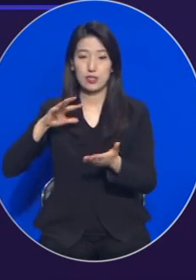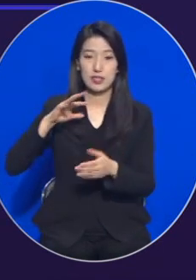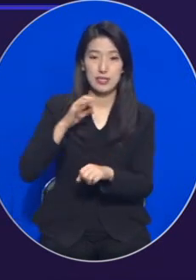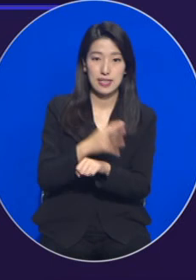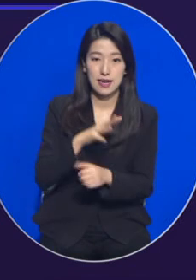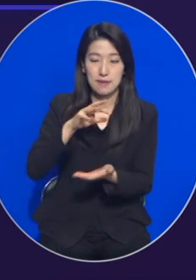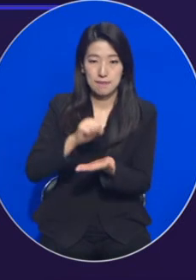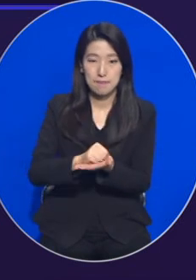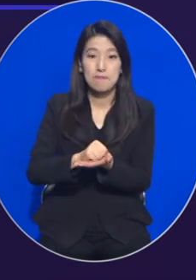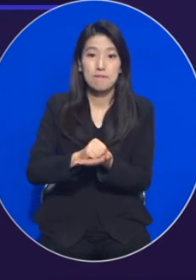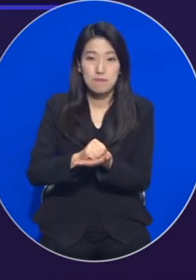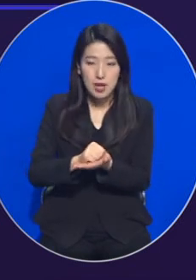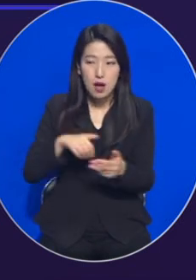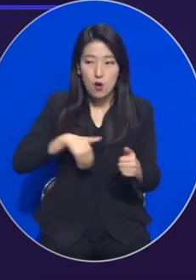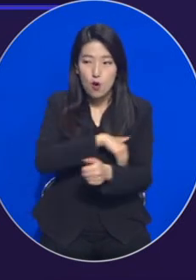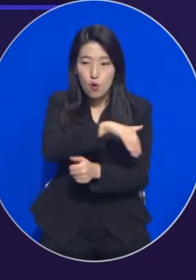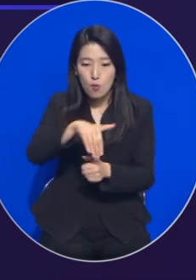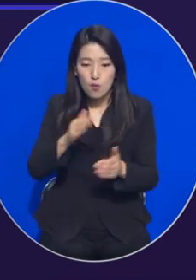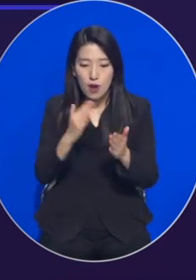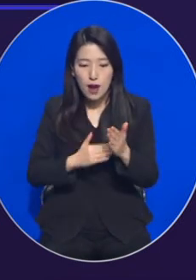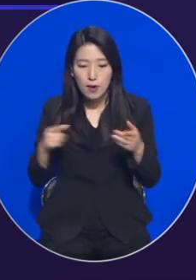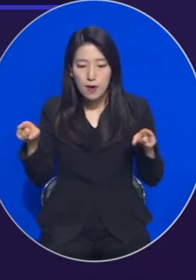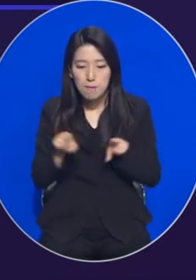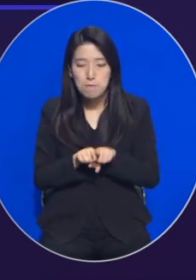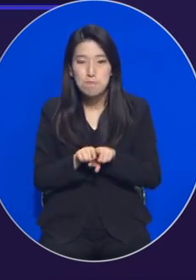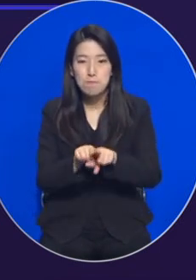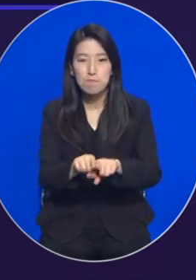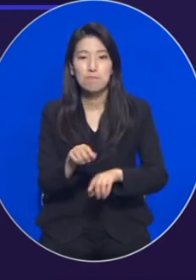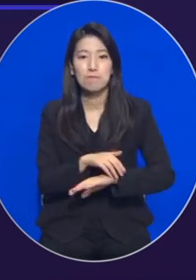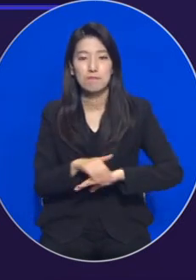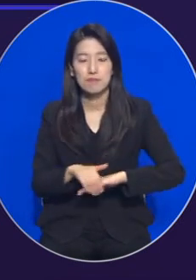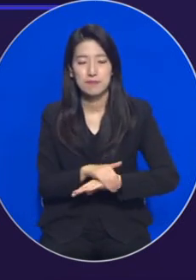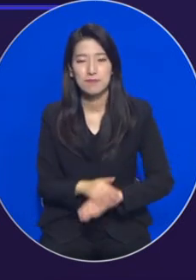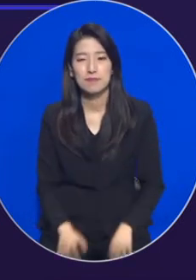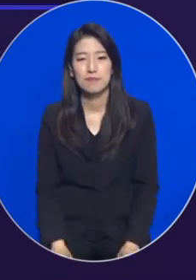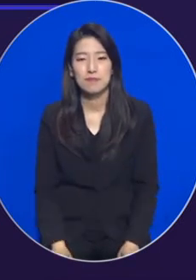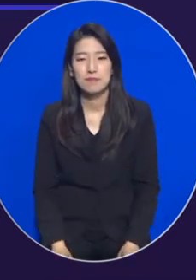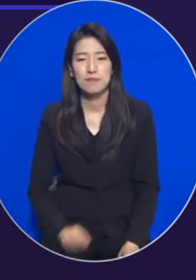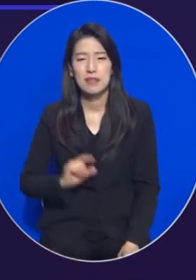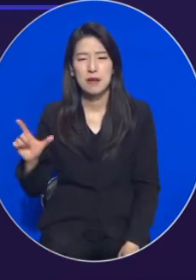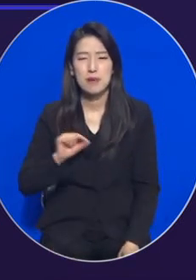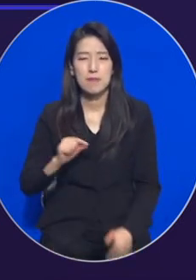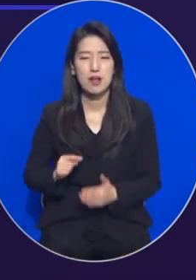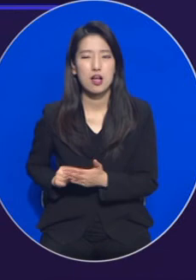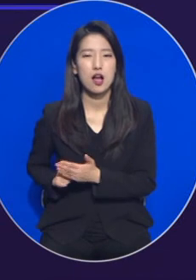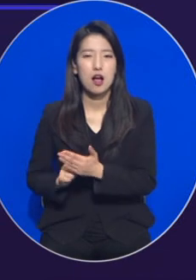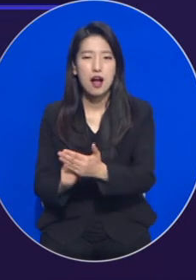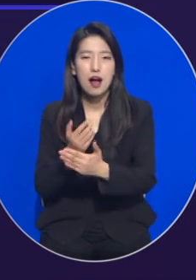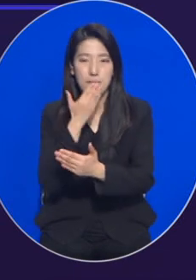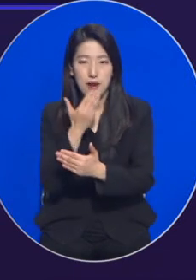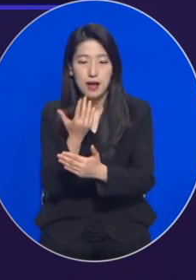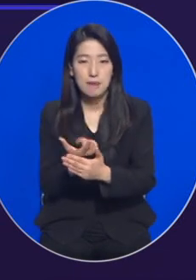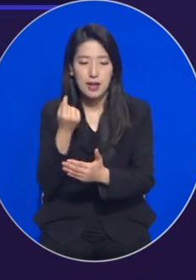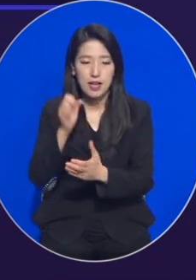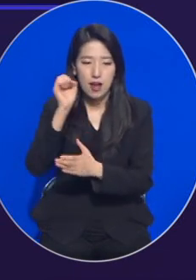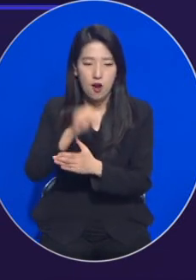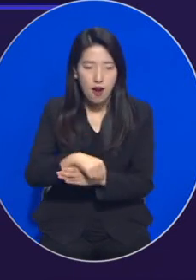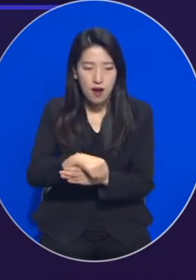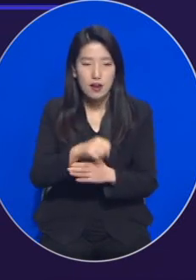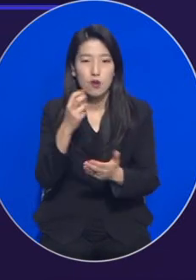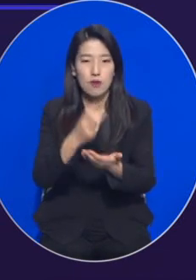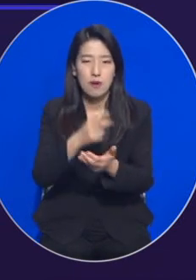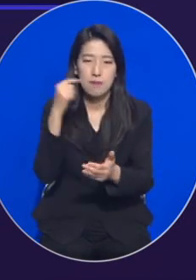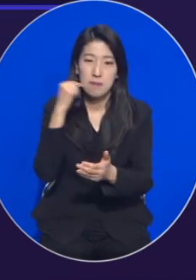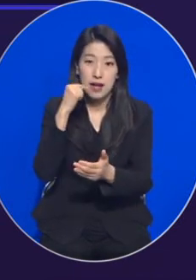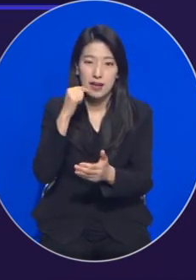도시 거점 조성을 동시에 추진하는 겁니다. 정부는 패스트트랙 절차를 도입해 신속한 인허가와 규제 완화로